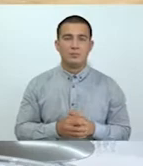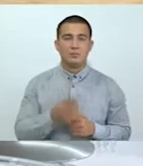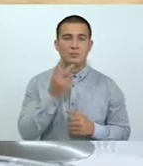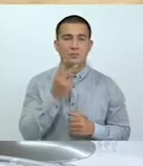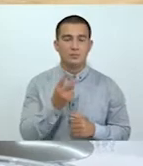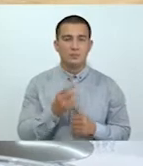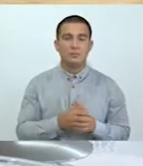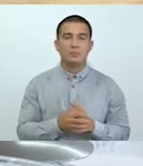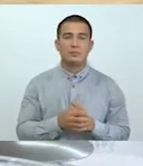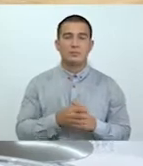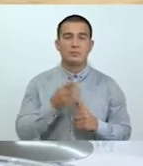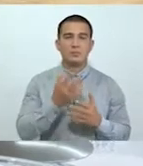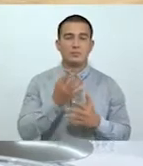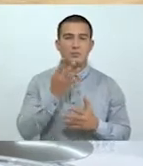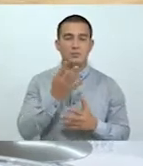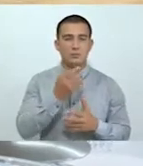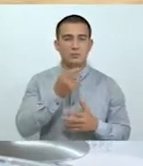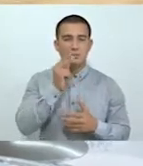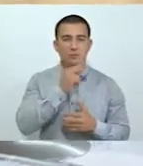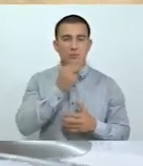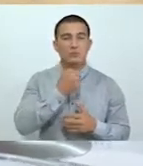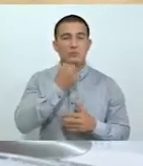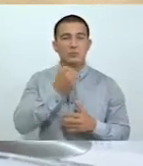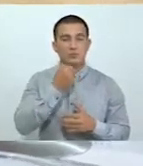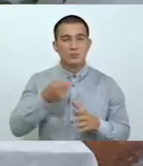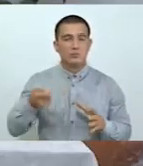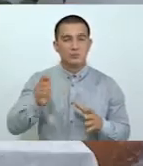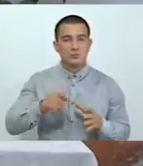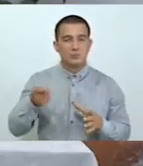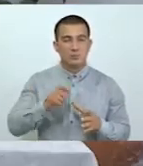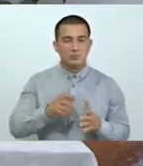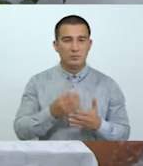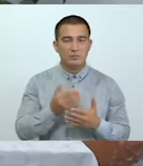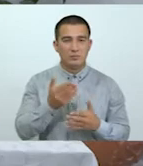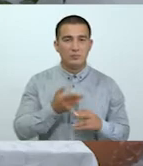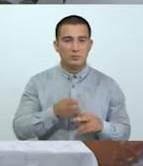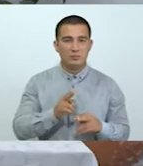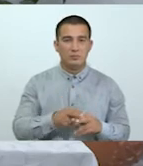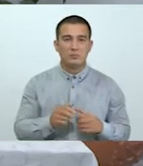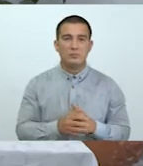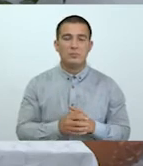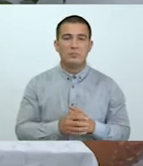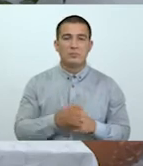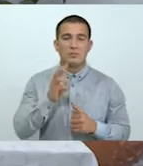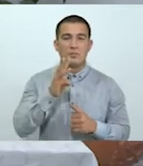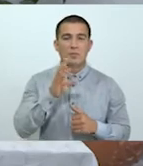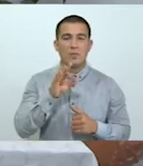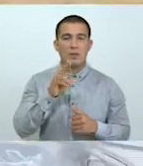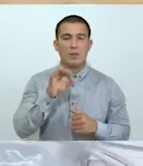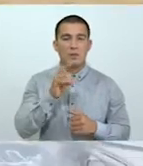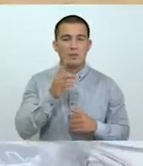ustiga 4 osh qoshiq mayonez soldik.